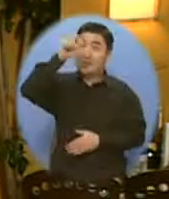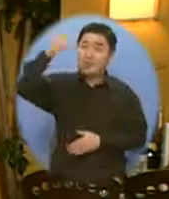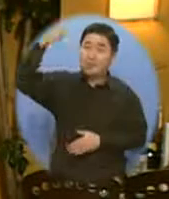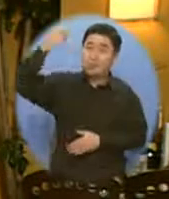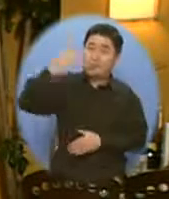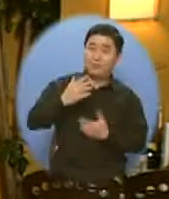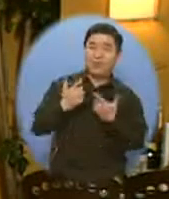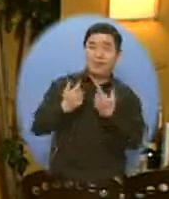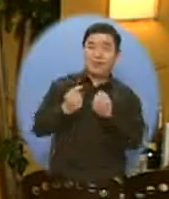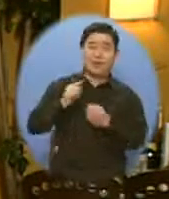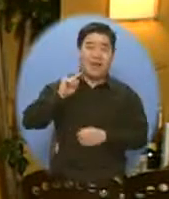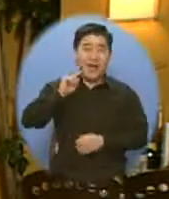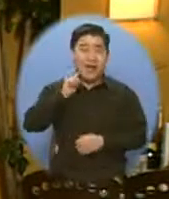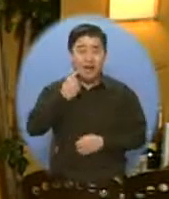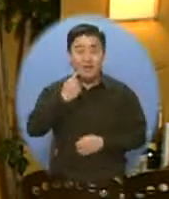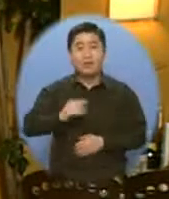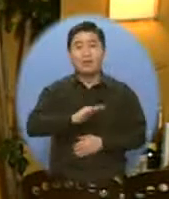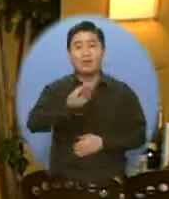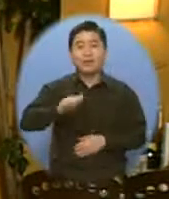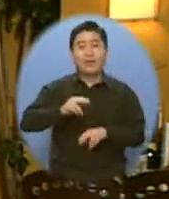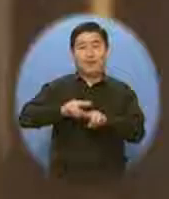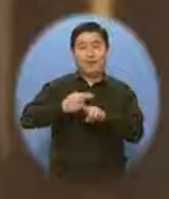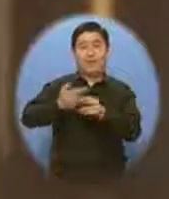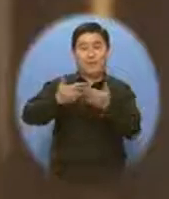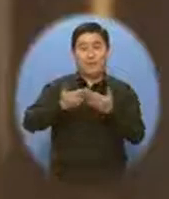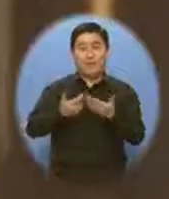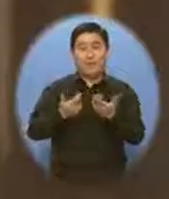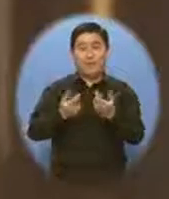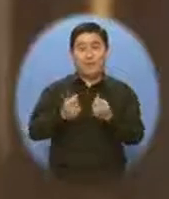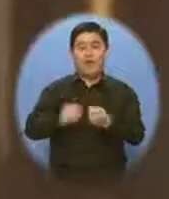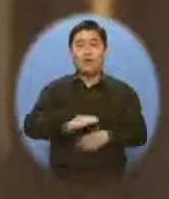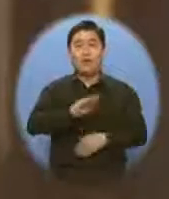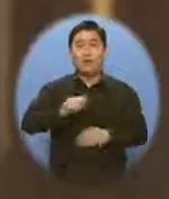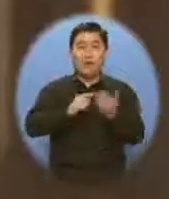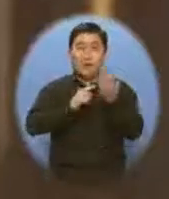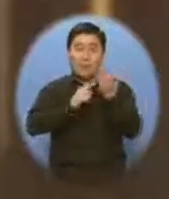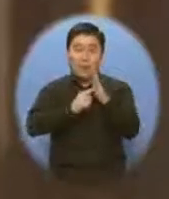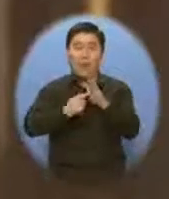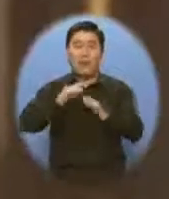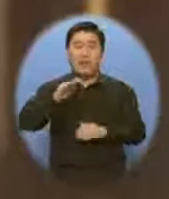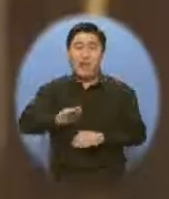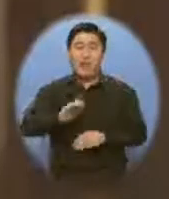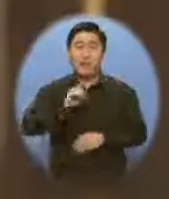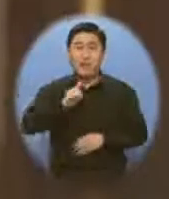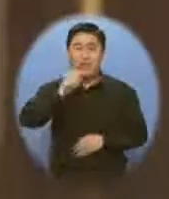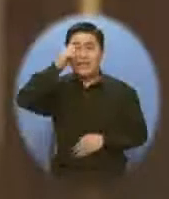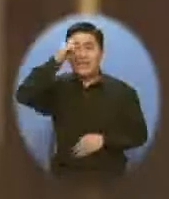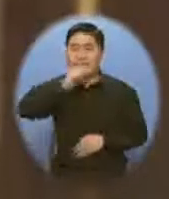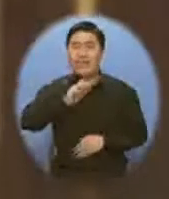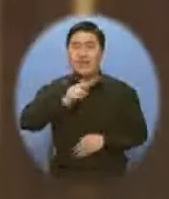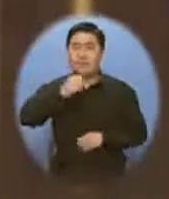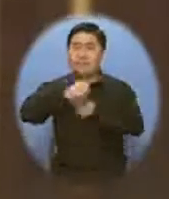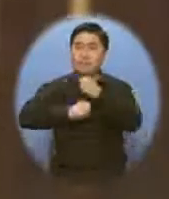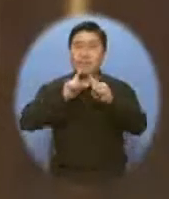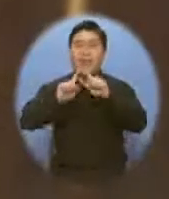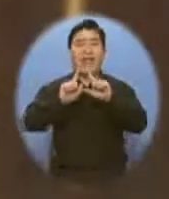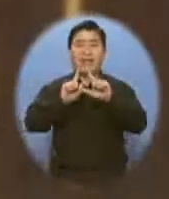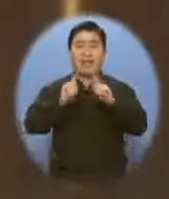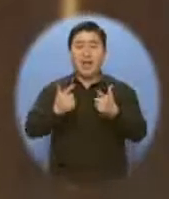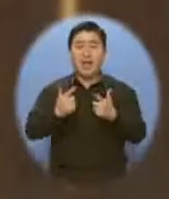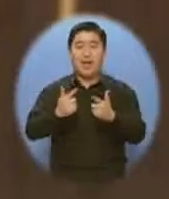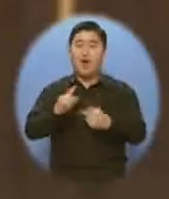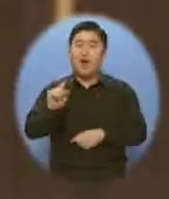같은 아름 마음으 게 선사한 것입니다 우리가 표현 을 안다는 것은 크냐 하는 것이 아니라 그것이